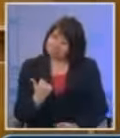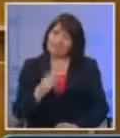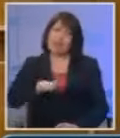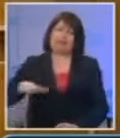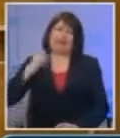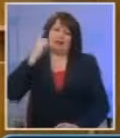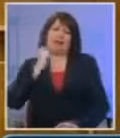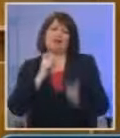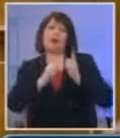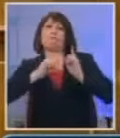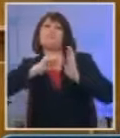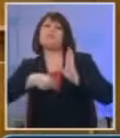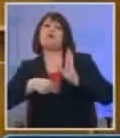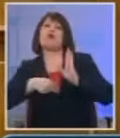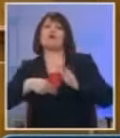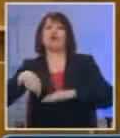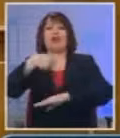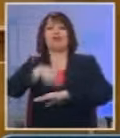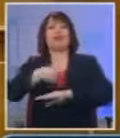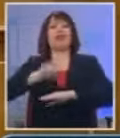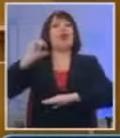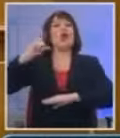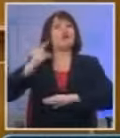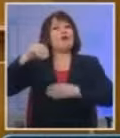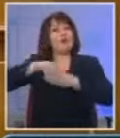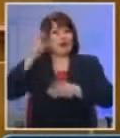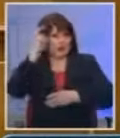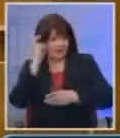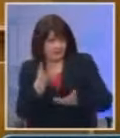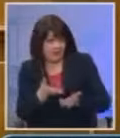το ξέρουν. Δικαστήριο του Λουξεμβούργου έχει μέσα, το θυμάστε?